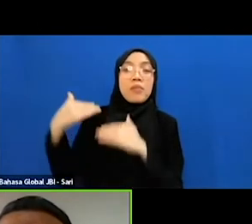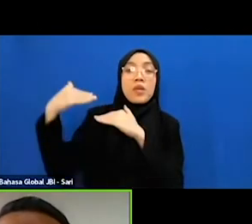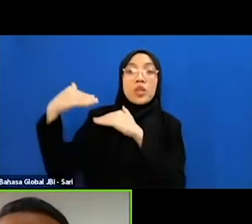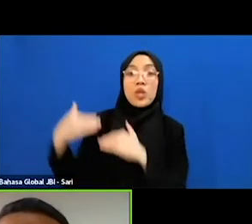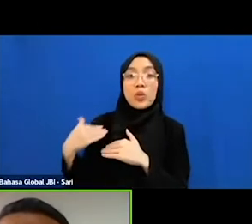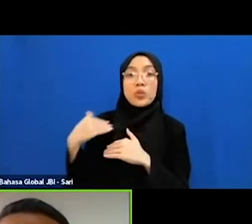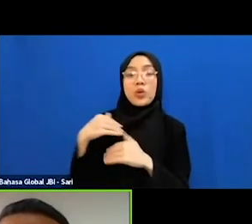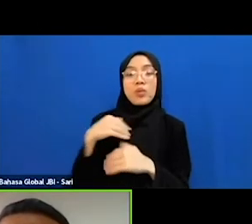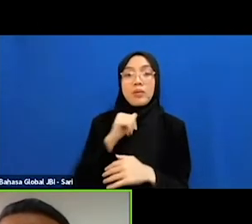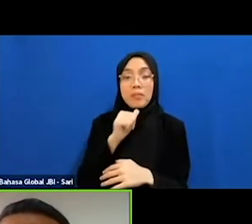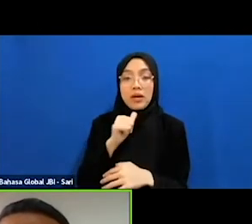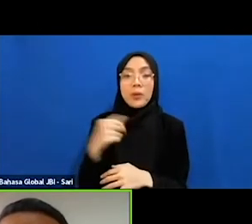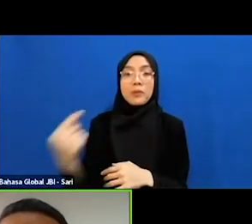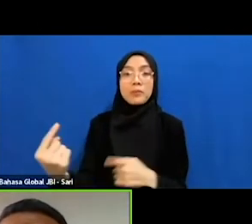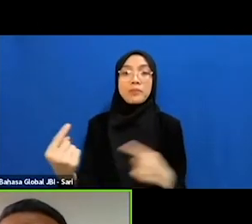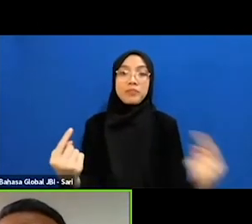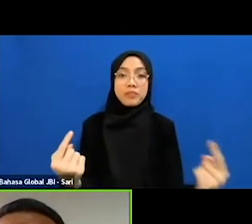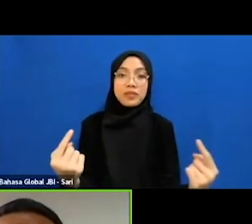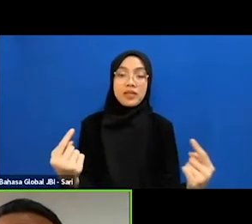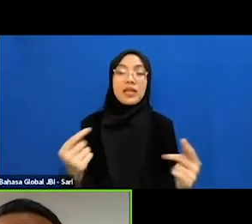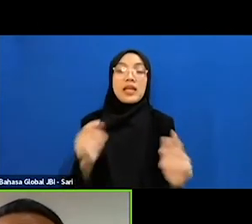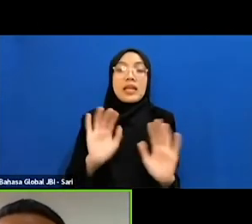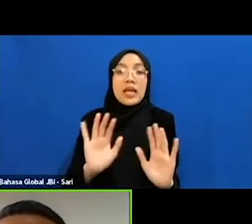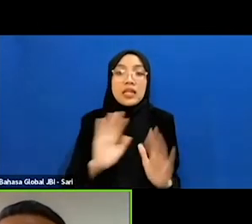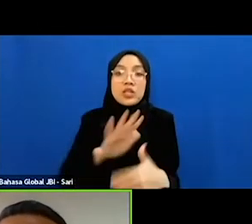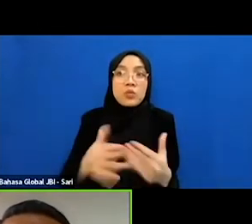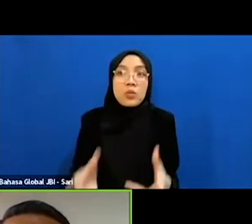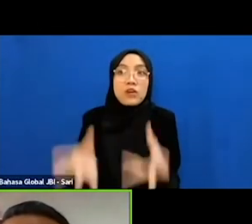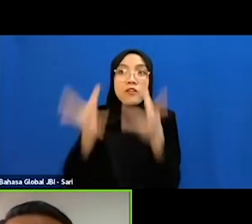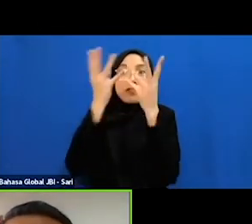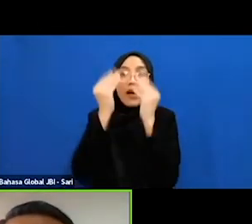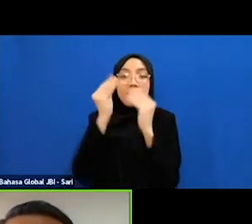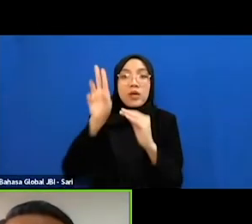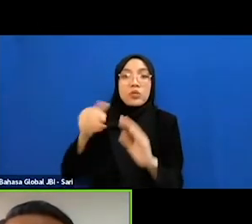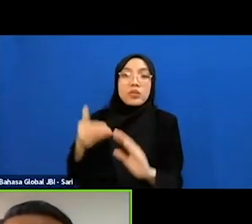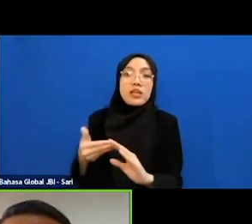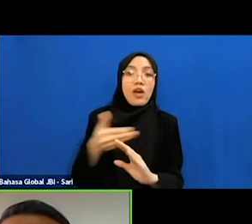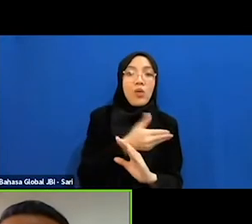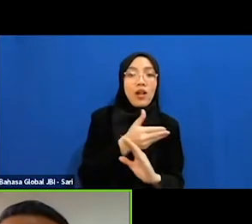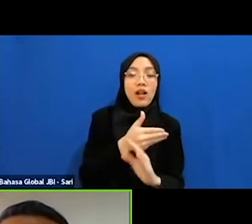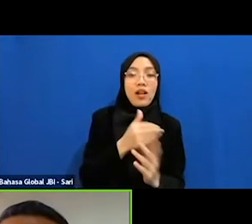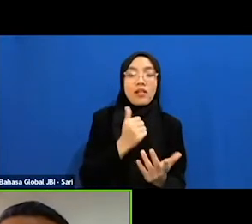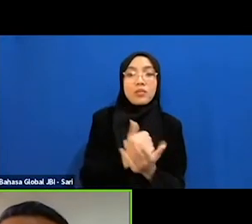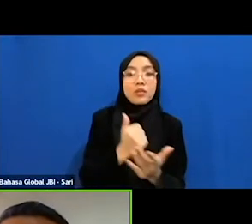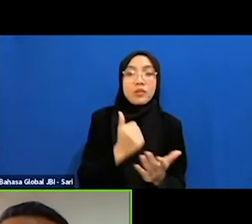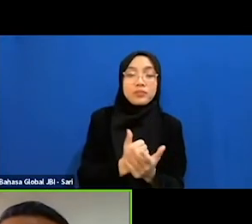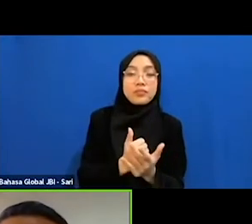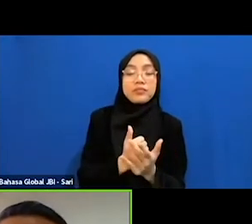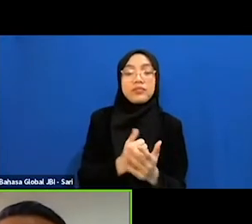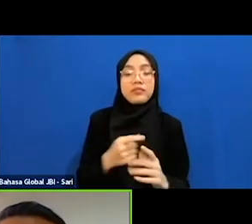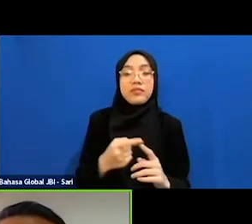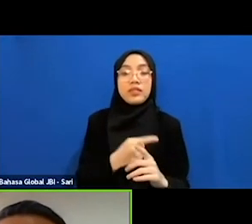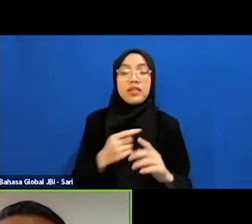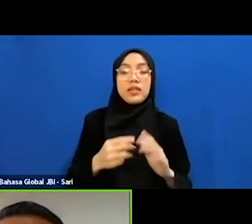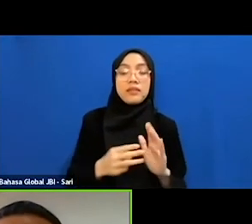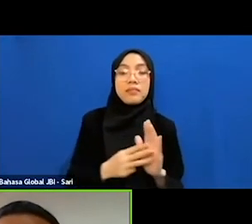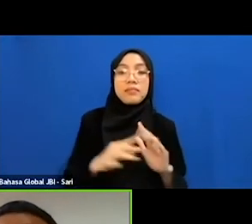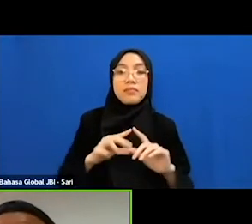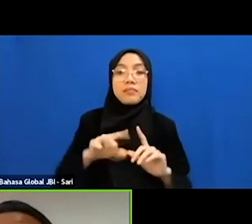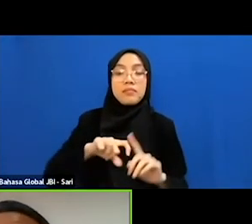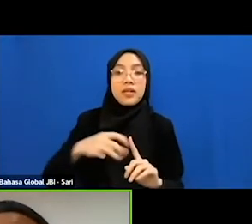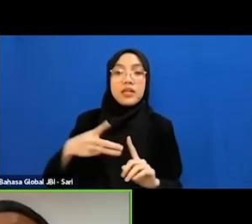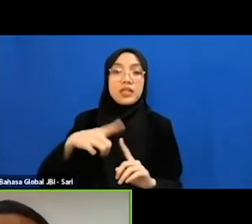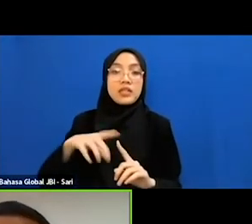adalah dia inginkan juga harus dipahamkan di awal menjadi market kontaknya lebih perilaku